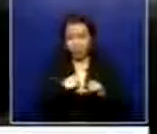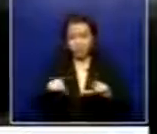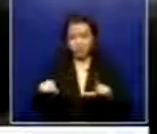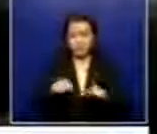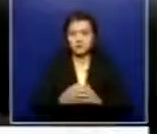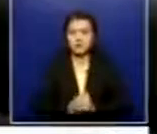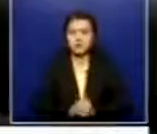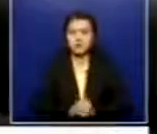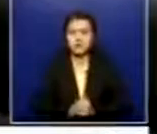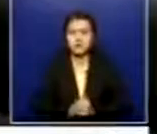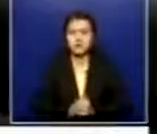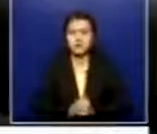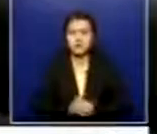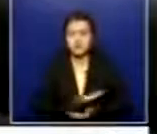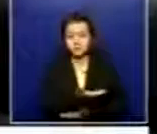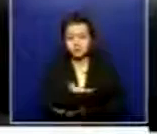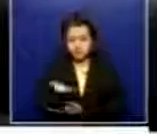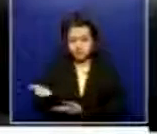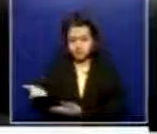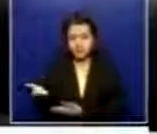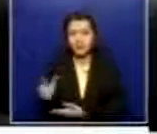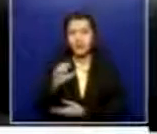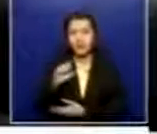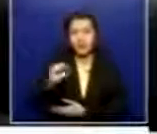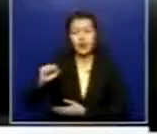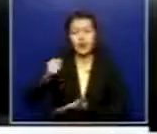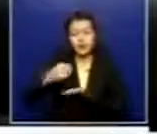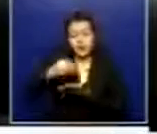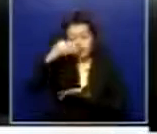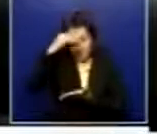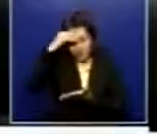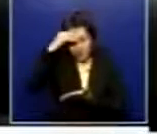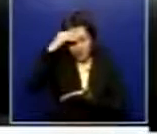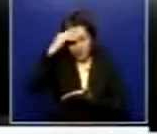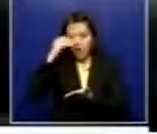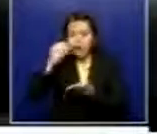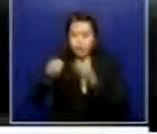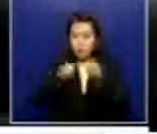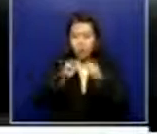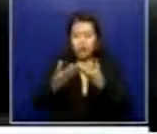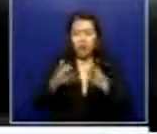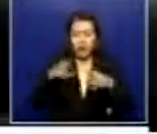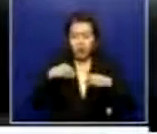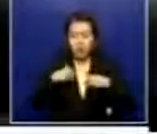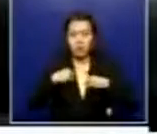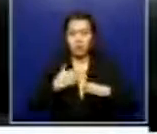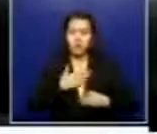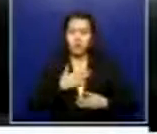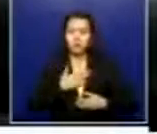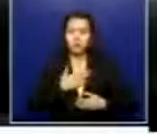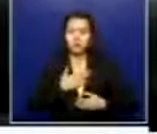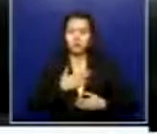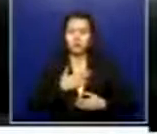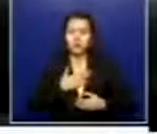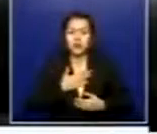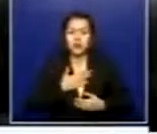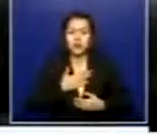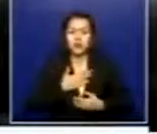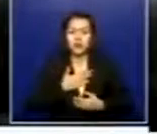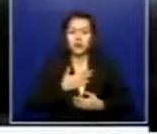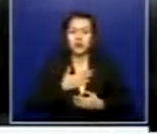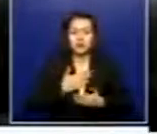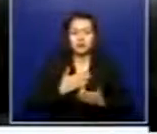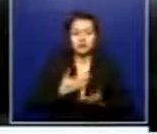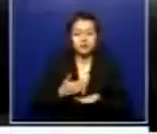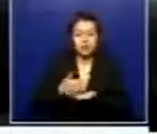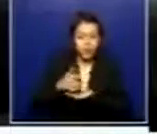แทนราษฎรรับฟังความคิดเห็นของนักศึกษานั้นผมขอใช้โอกาสนี้ในการทำความเข้าใจว่